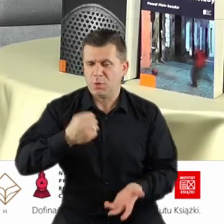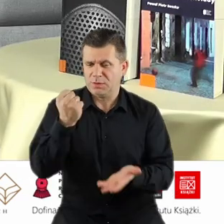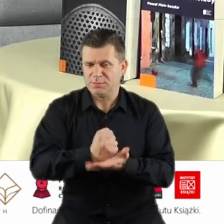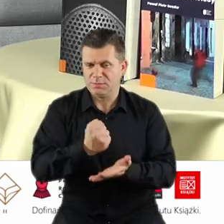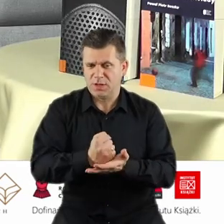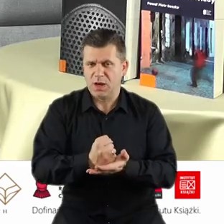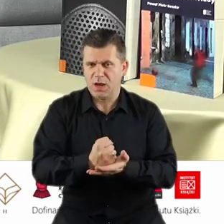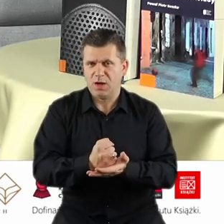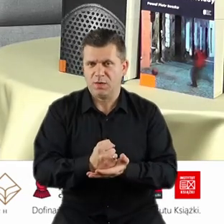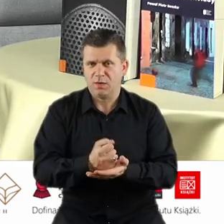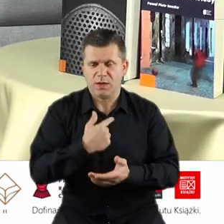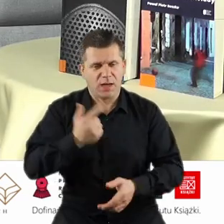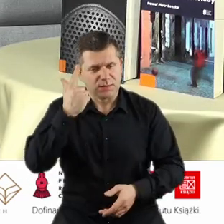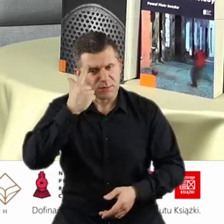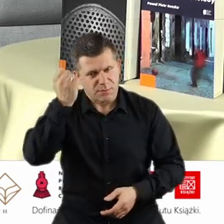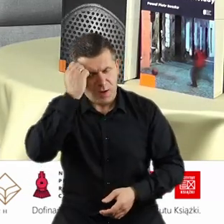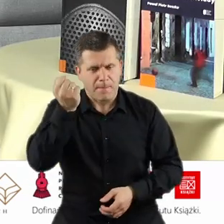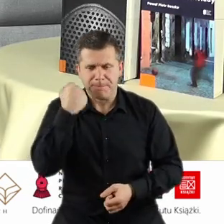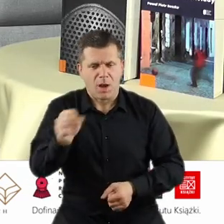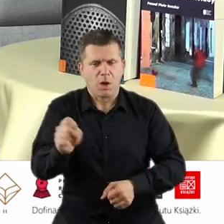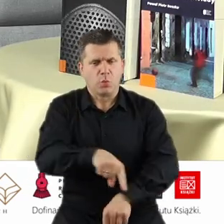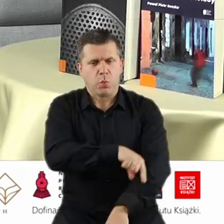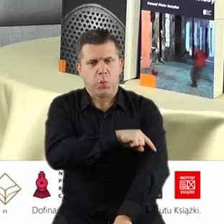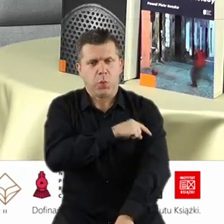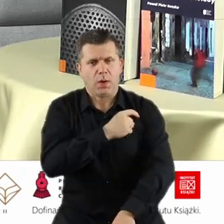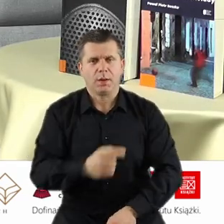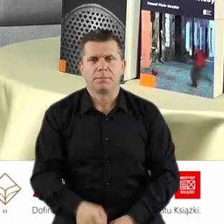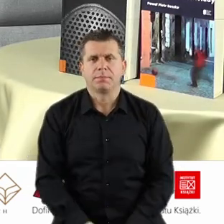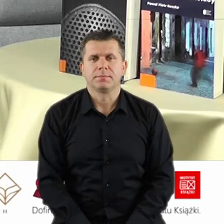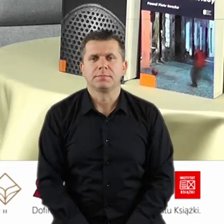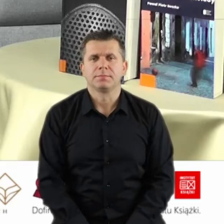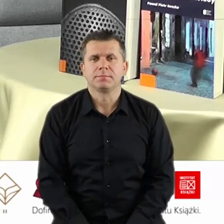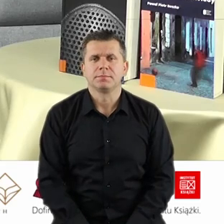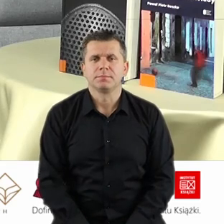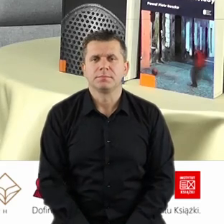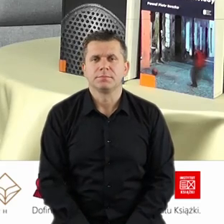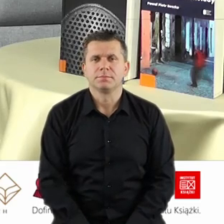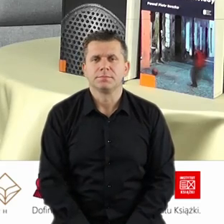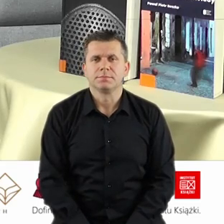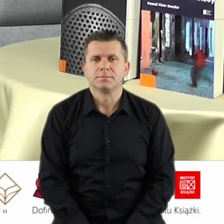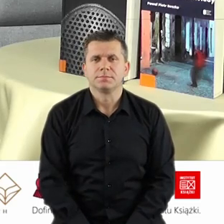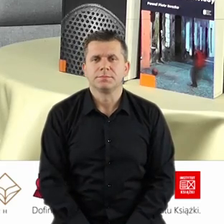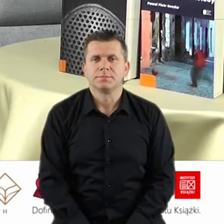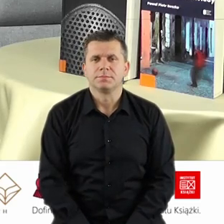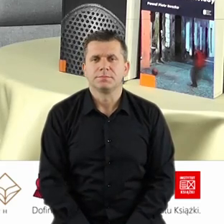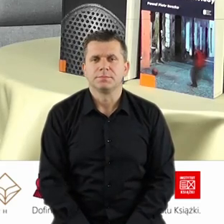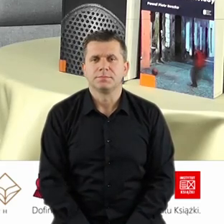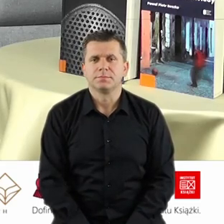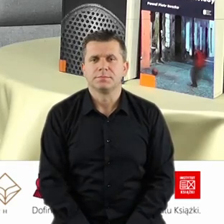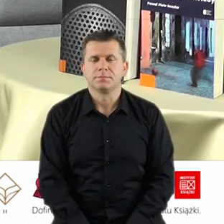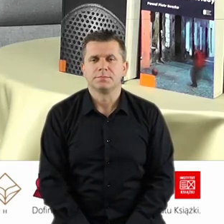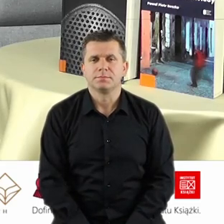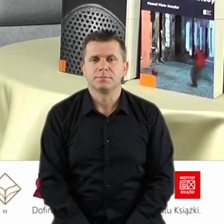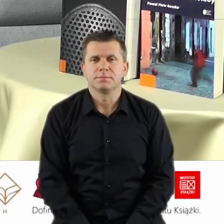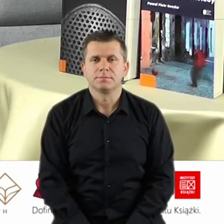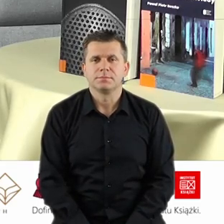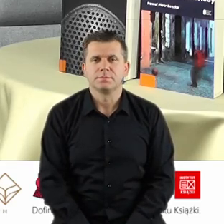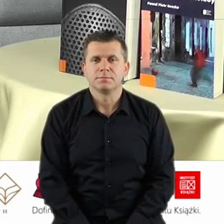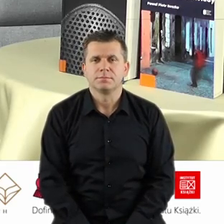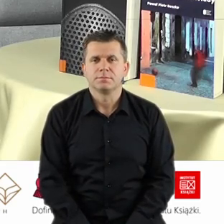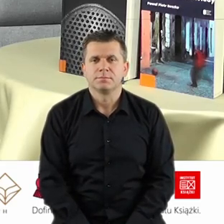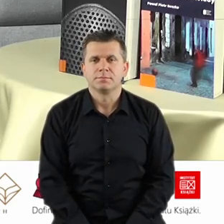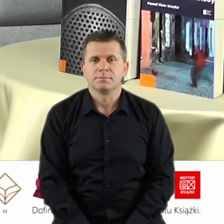I to była taka sprawa, którą właśnie zapamiętałem na bardzo, bardzo długo. i